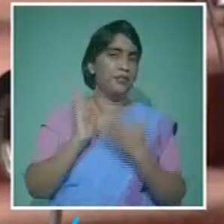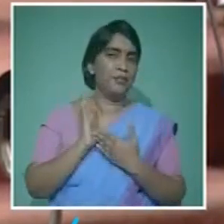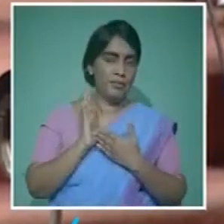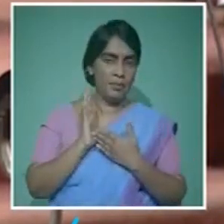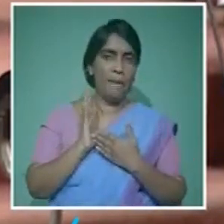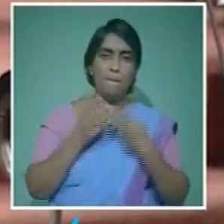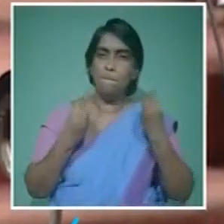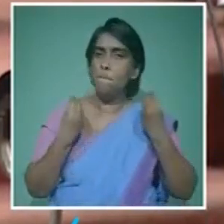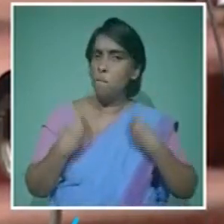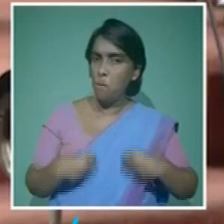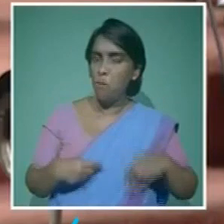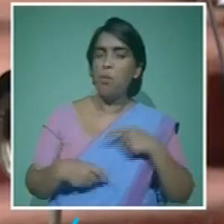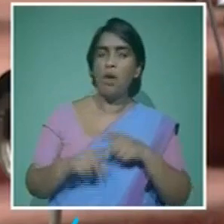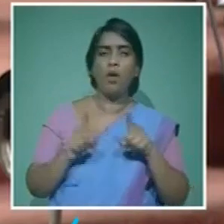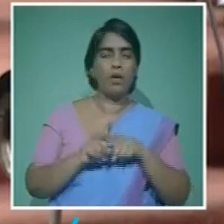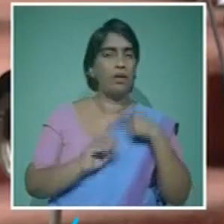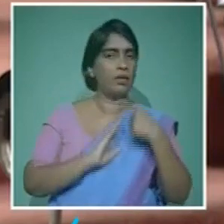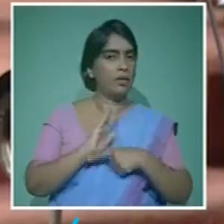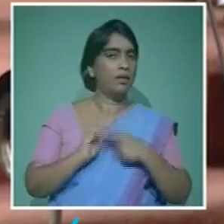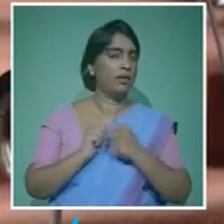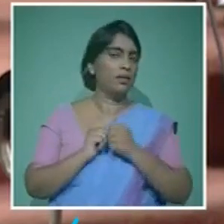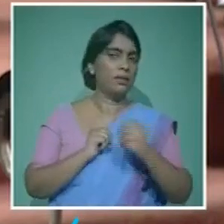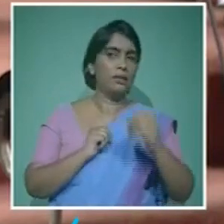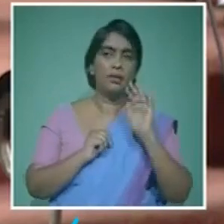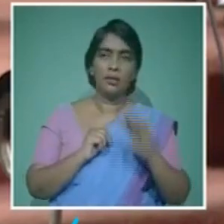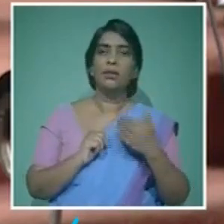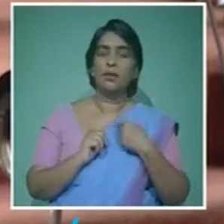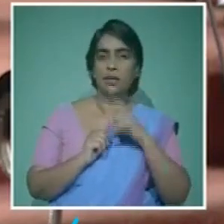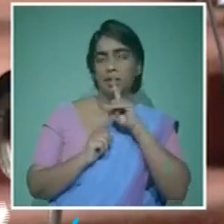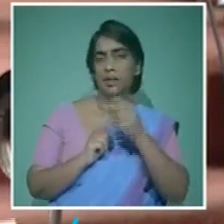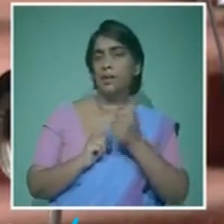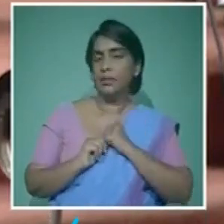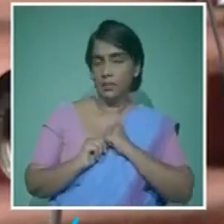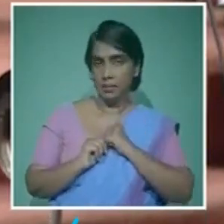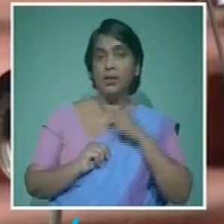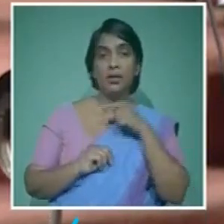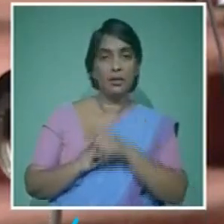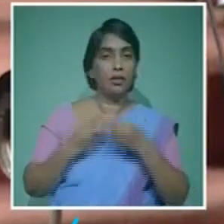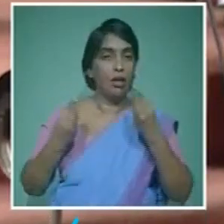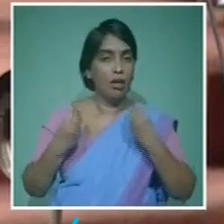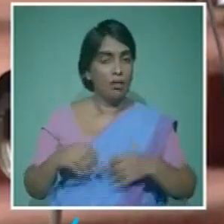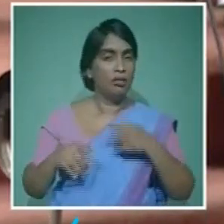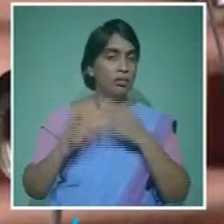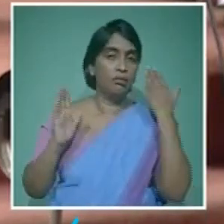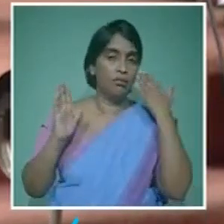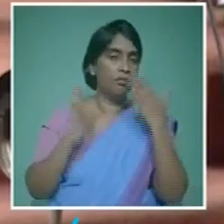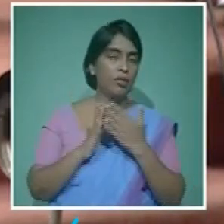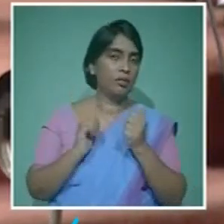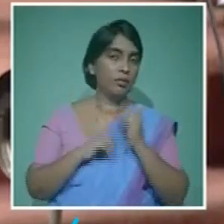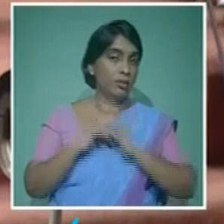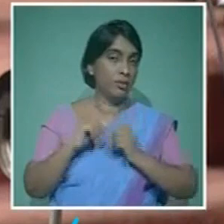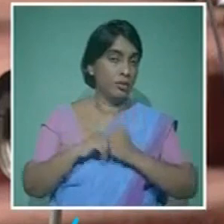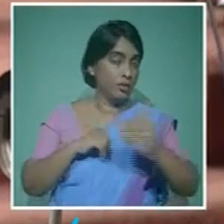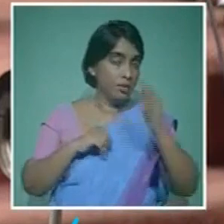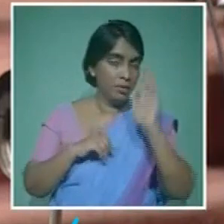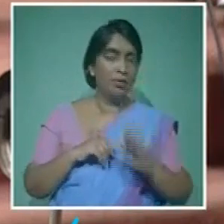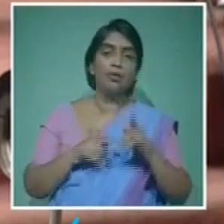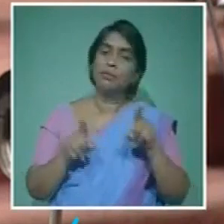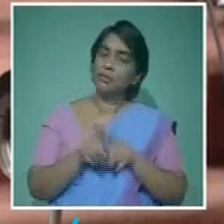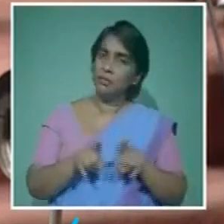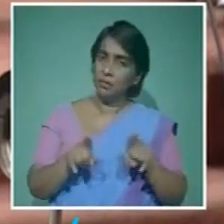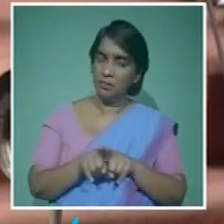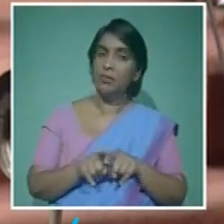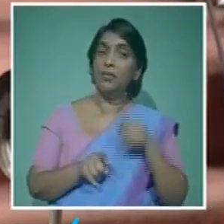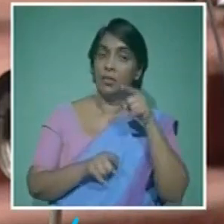நிலையை இந்த நாடு அடைந்திருக்கின்றது. இந்த பங்குரோத்து நிலையை அடைந்திருக்கின்ற நேரத்திலேயும் கூட நீங்கள் பார்த்தீர்கள்